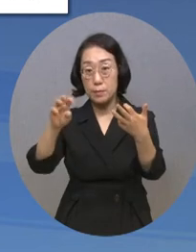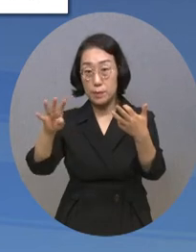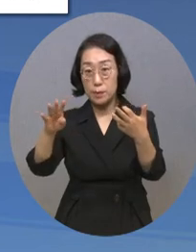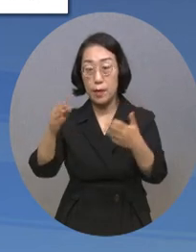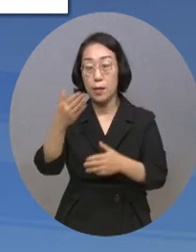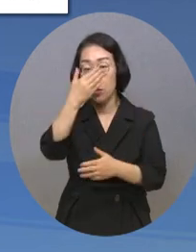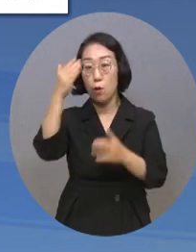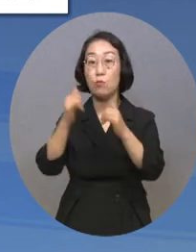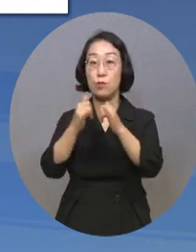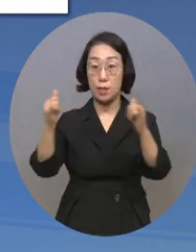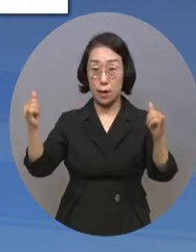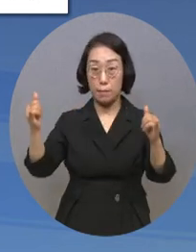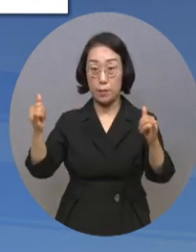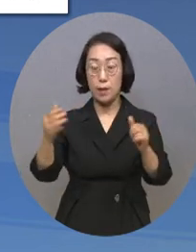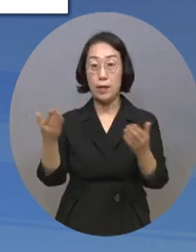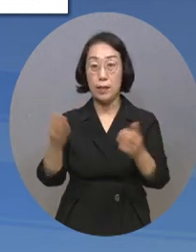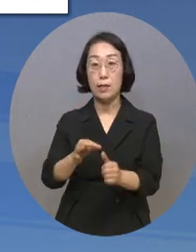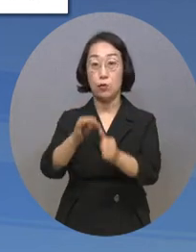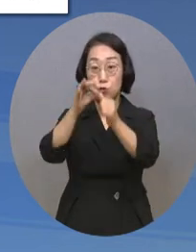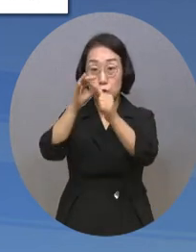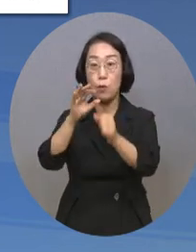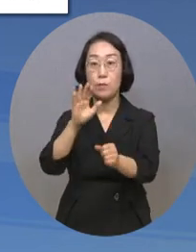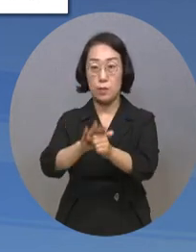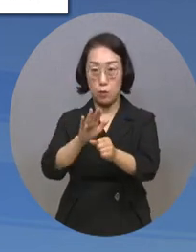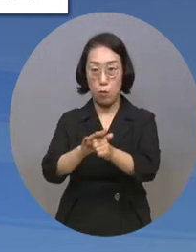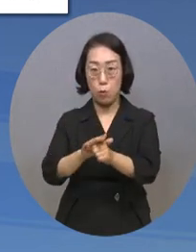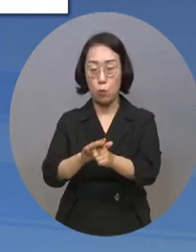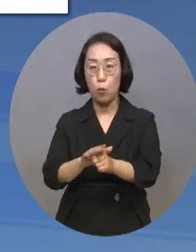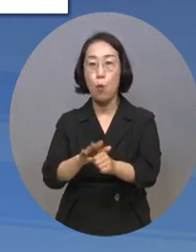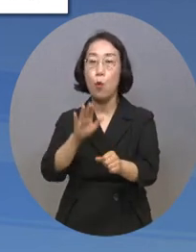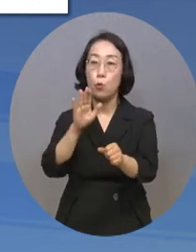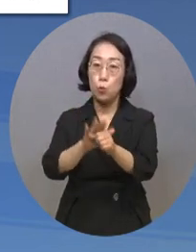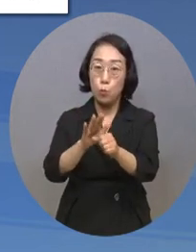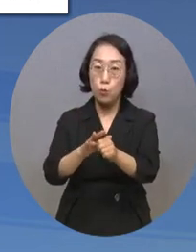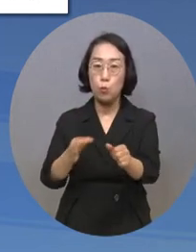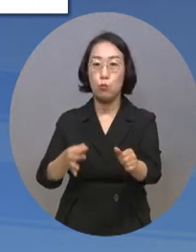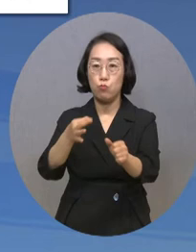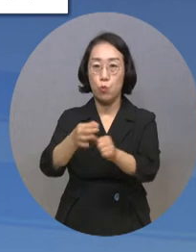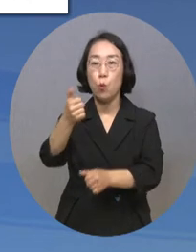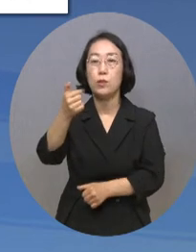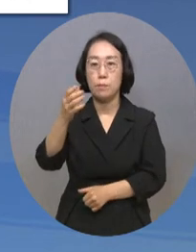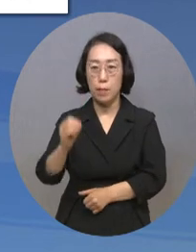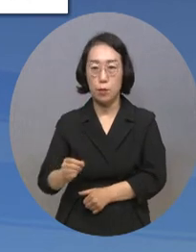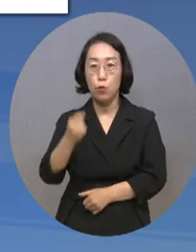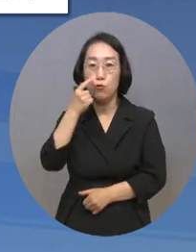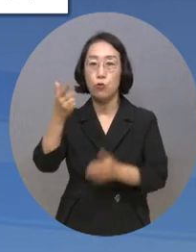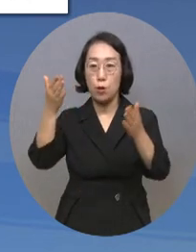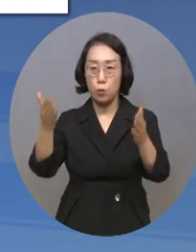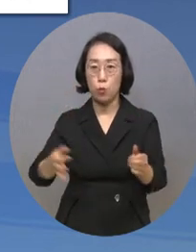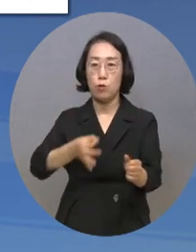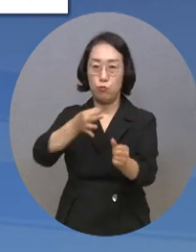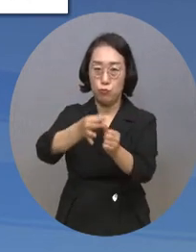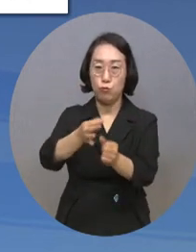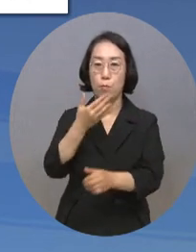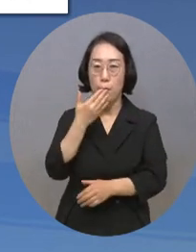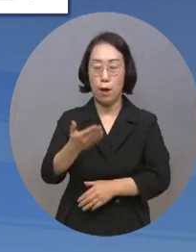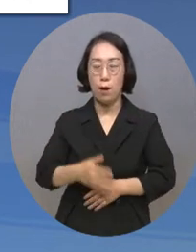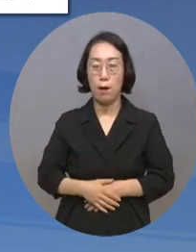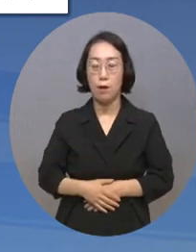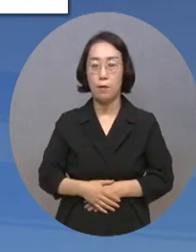청년은 취업지원서비스와 함께 구직촉진수당 50만 원을 6개월간 받을 수 있습니다.